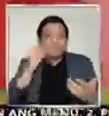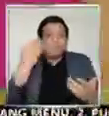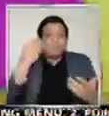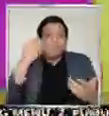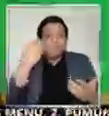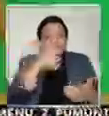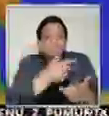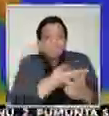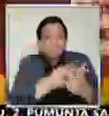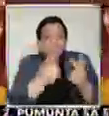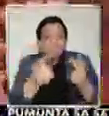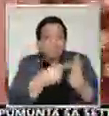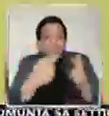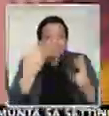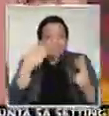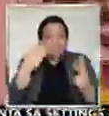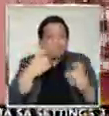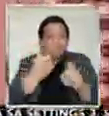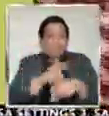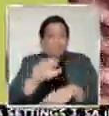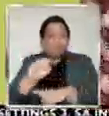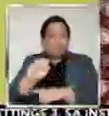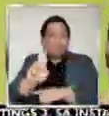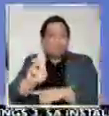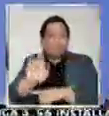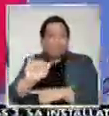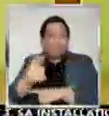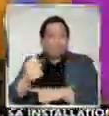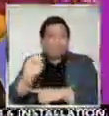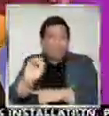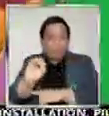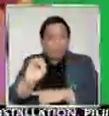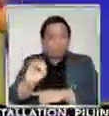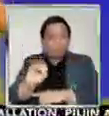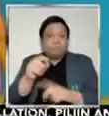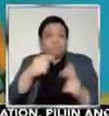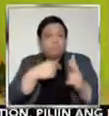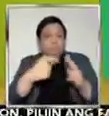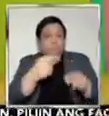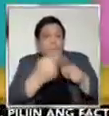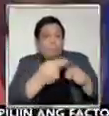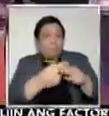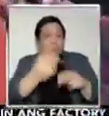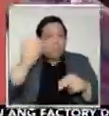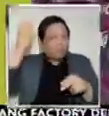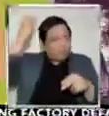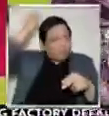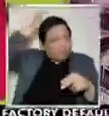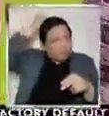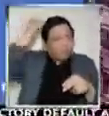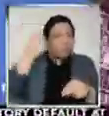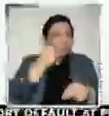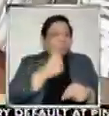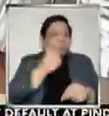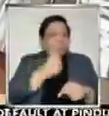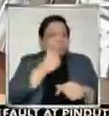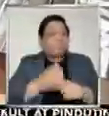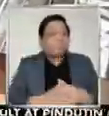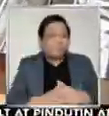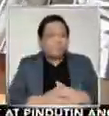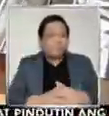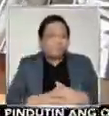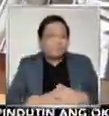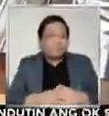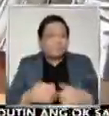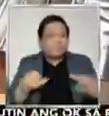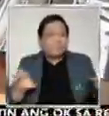Lirabel ng Karaskal, Surigao del Sur, o mas kilala online bilang Ponytail Girls. Effort sa kanilang gimmick